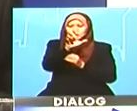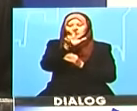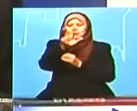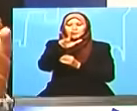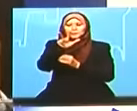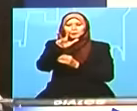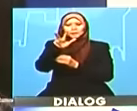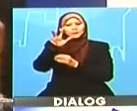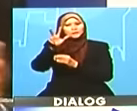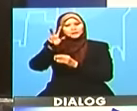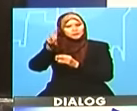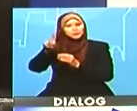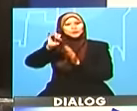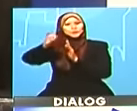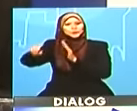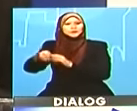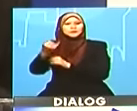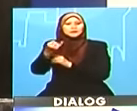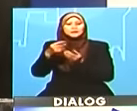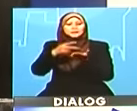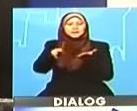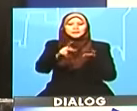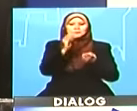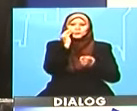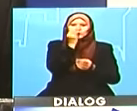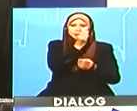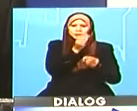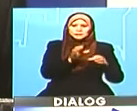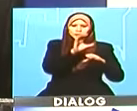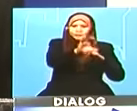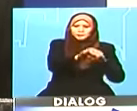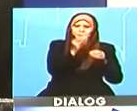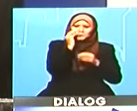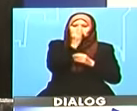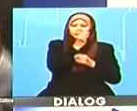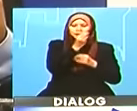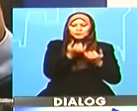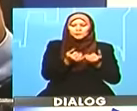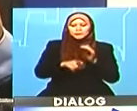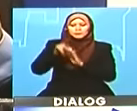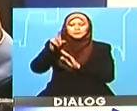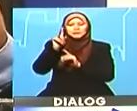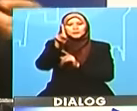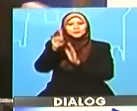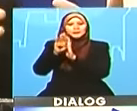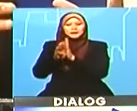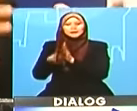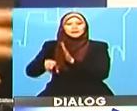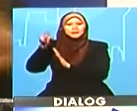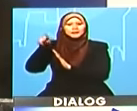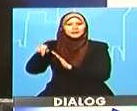131 juta bayar faedah ke atas pinjaman. Kemudian kita ada lebih kurang 1 bilion. Nah, ini yang kita